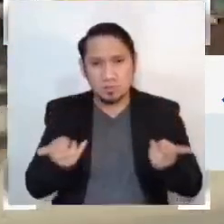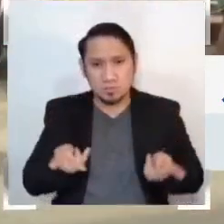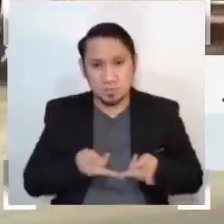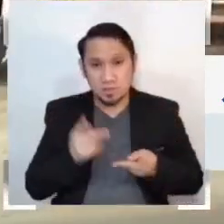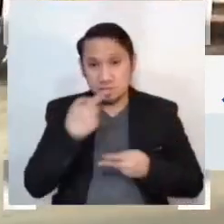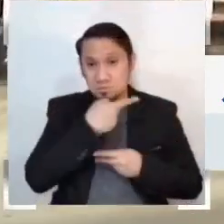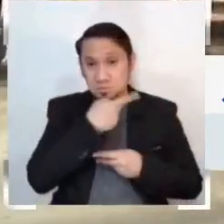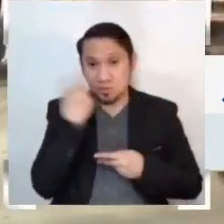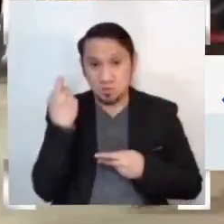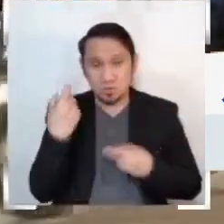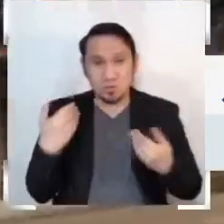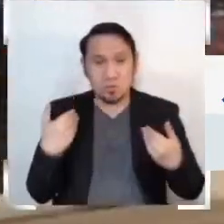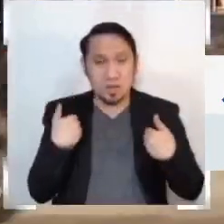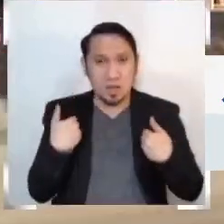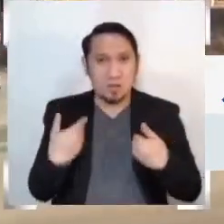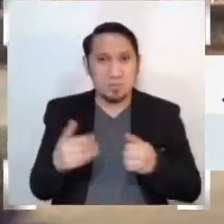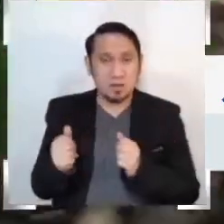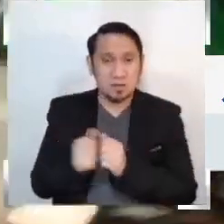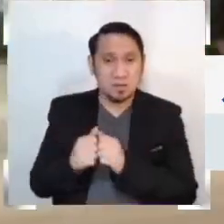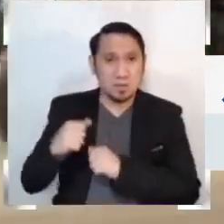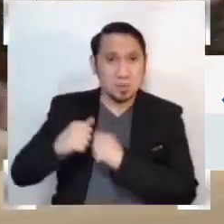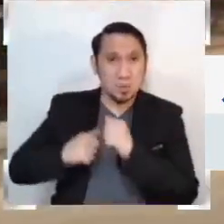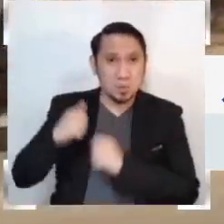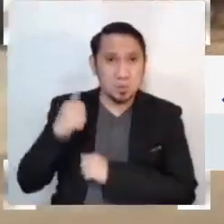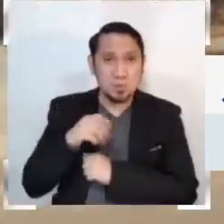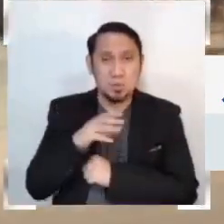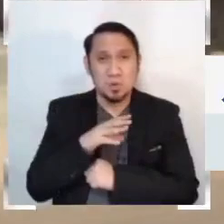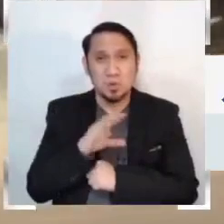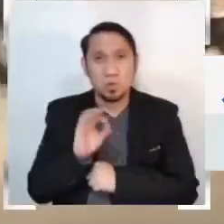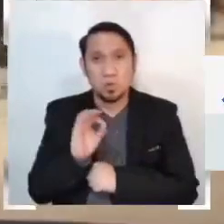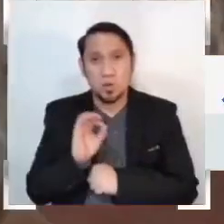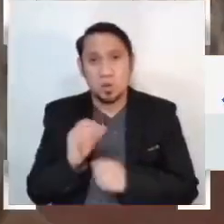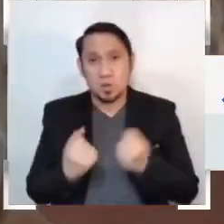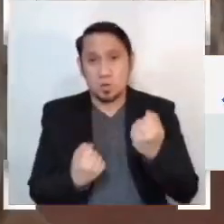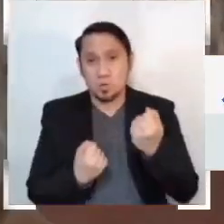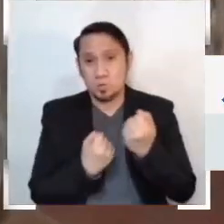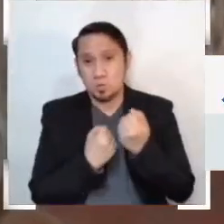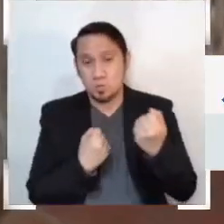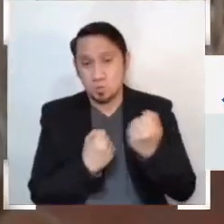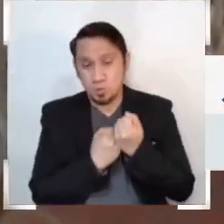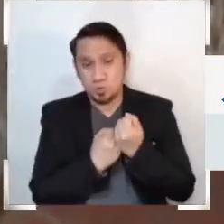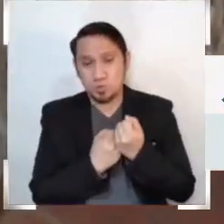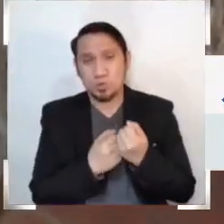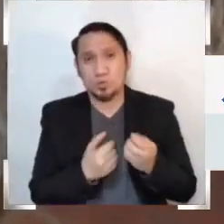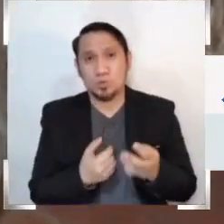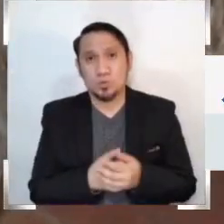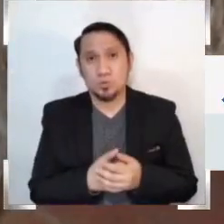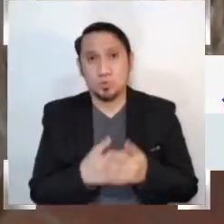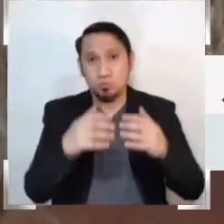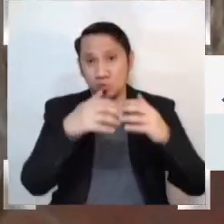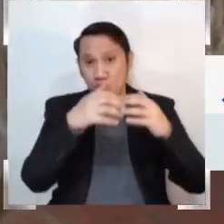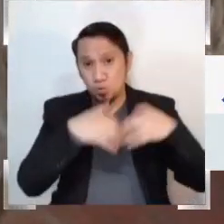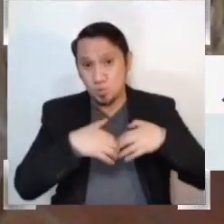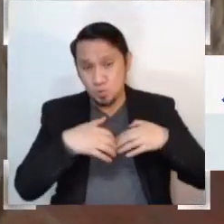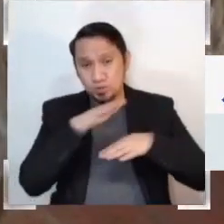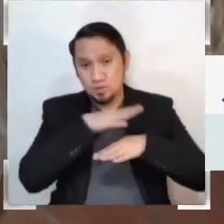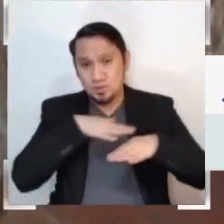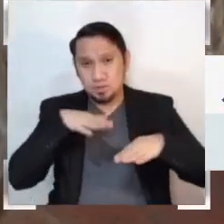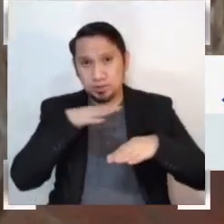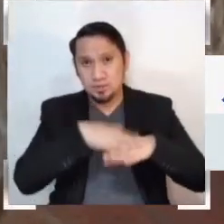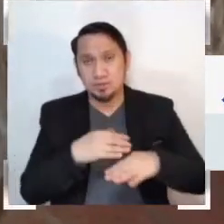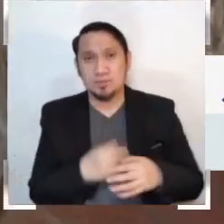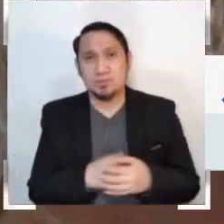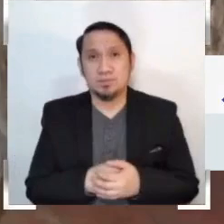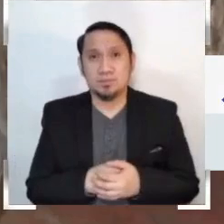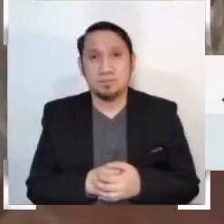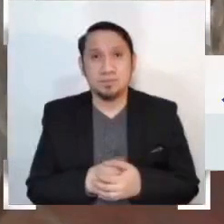kalapit pang istruktura at walang riprap o anumang suporta para maagapan ang pagguhunan ng lupa sa kanilang likuran. Kanina